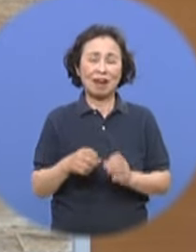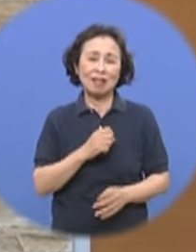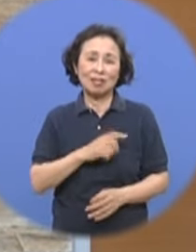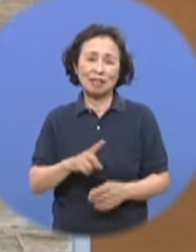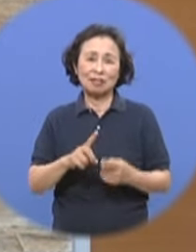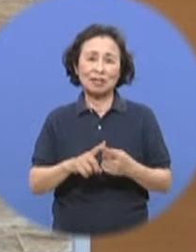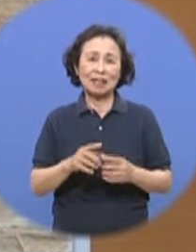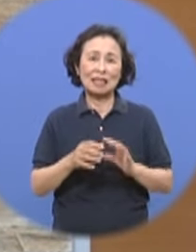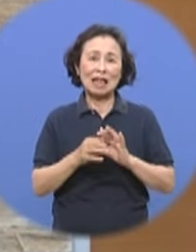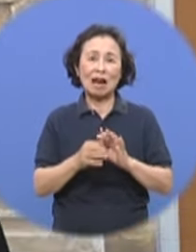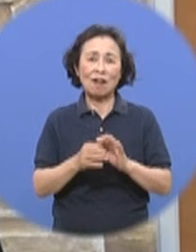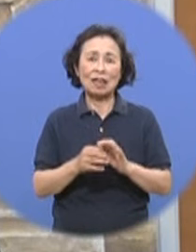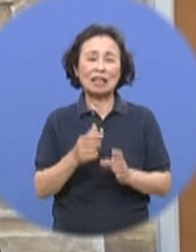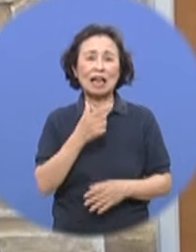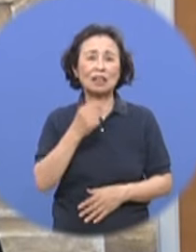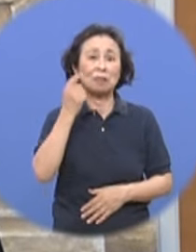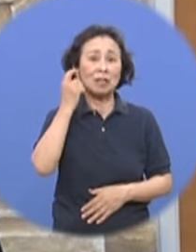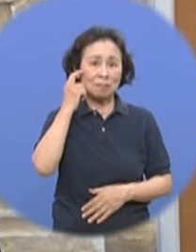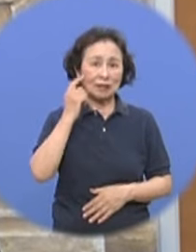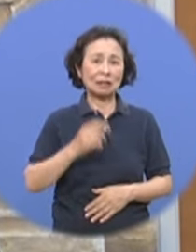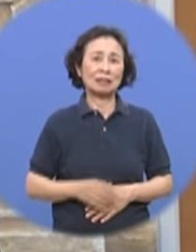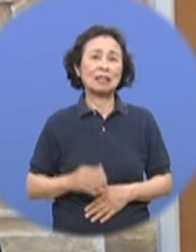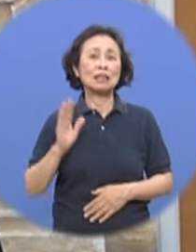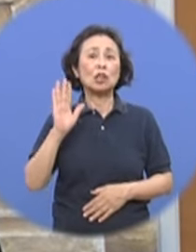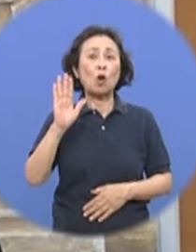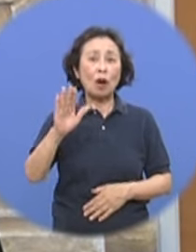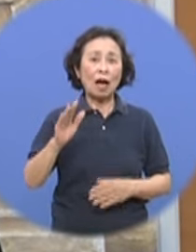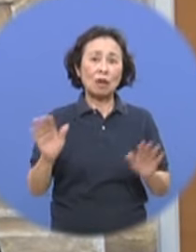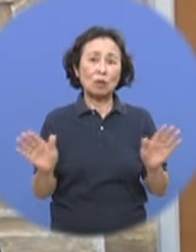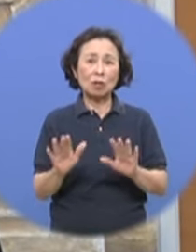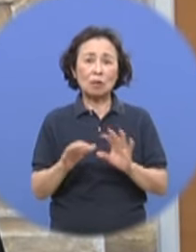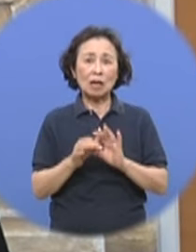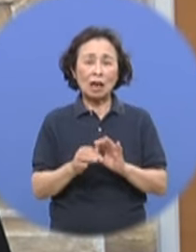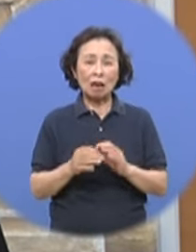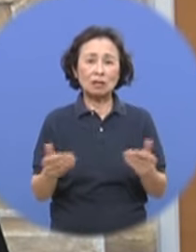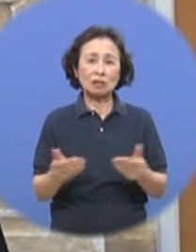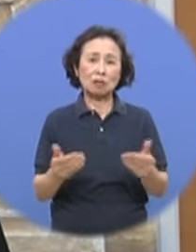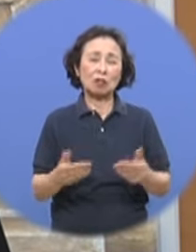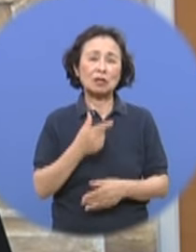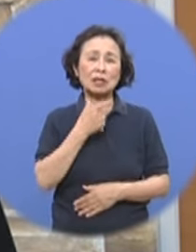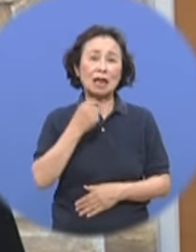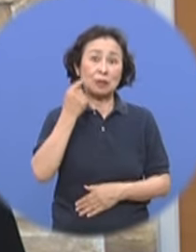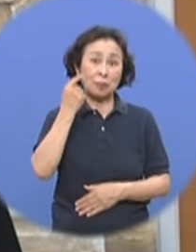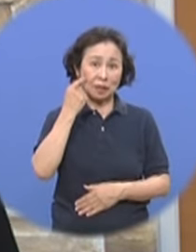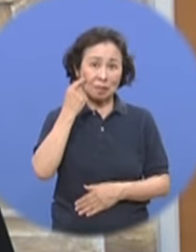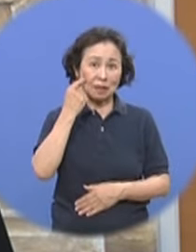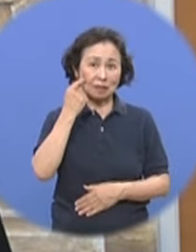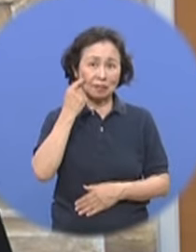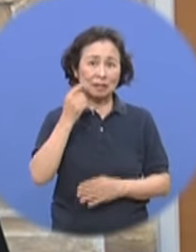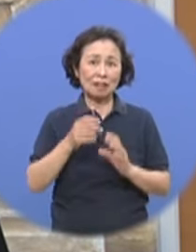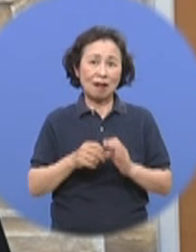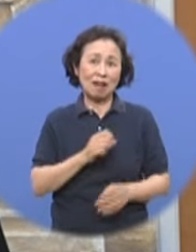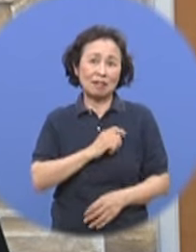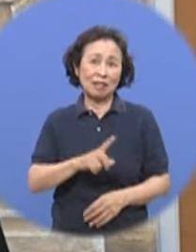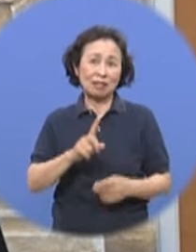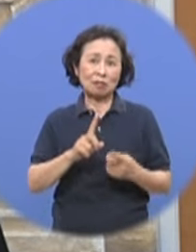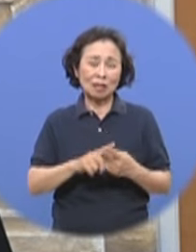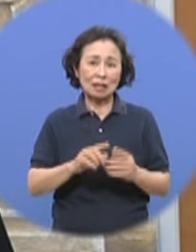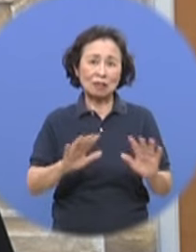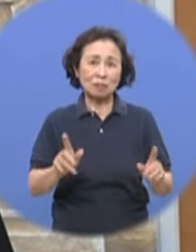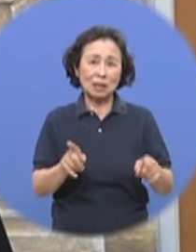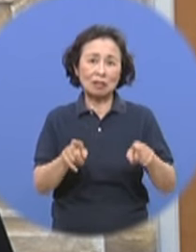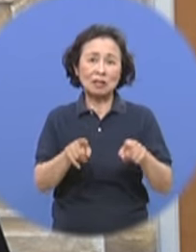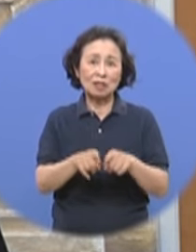わっていきたいと思いました。将来子どもに関わる仕事をしていきたいと思ってますので、積極的に子どもと一緒